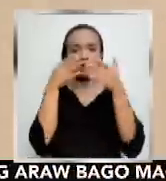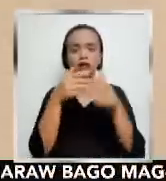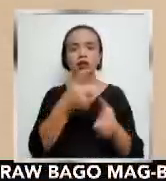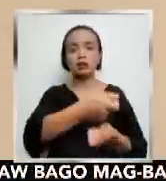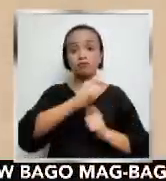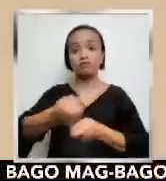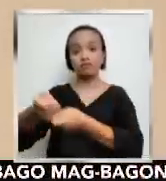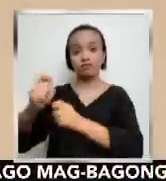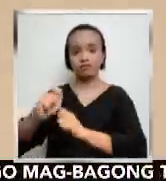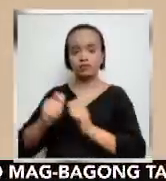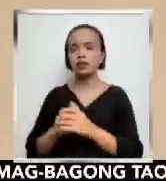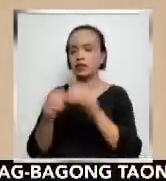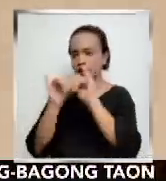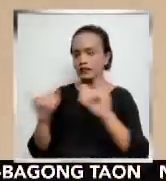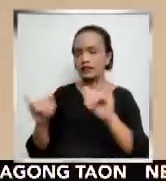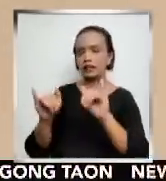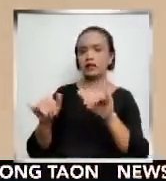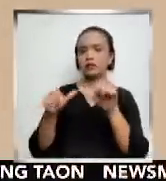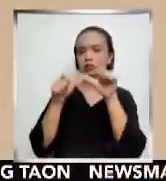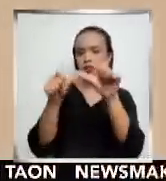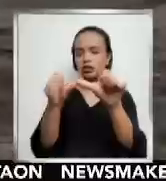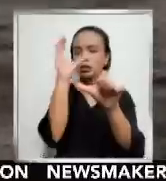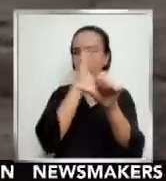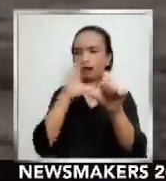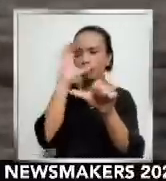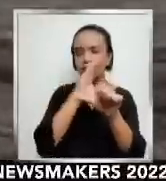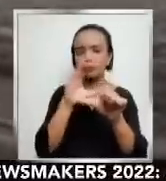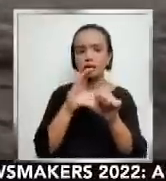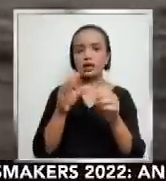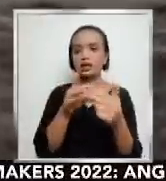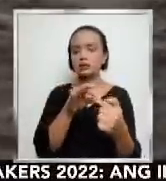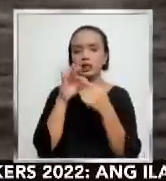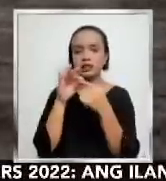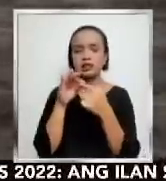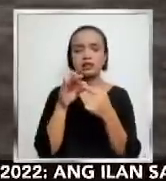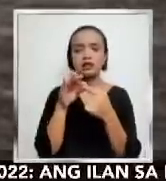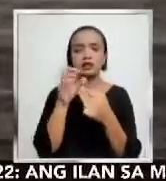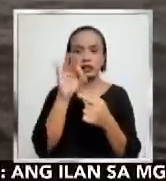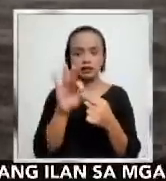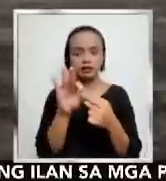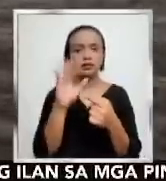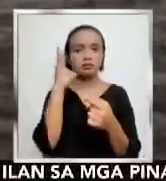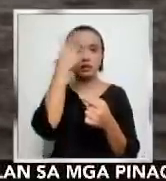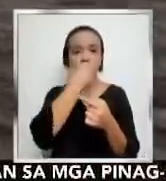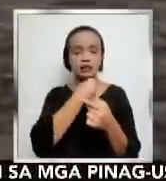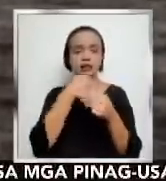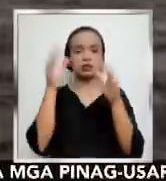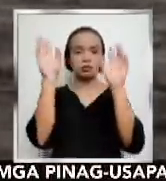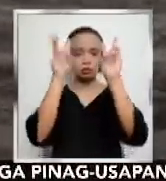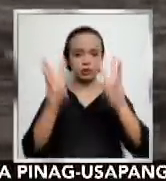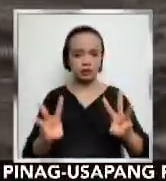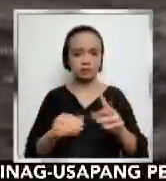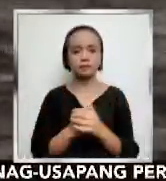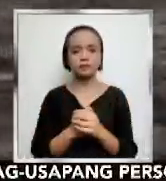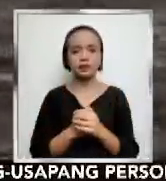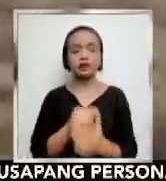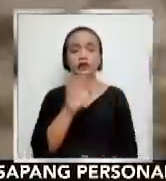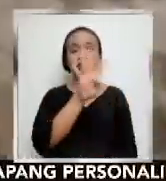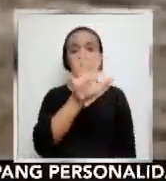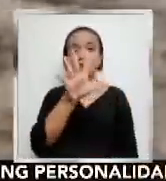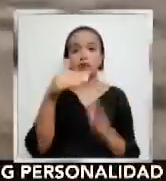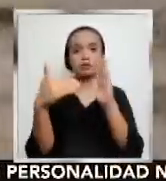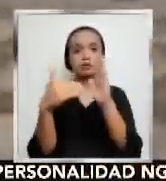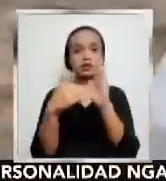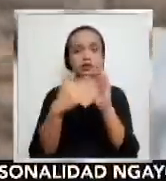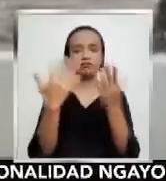search and rescue operations, lalo na po pag gumanda ang panahon. Sa mahigit 160,000 na apektado naman, mahigit 45,000 ang